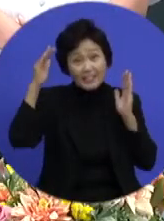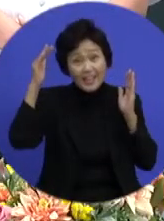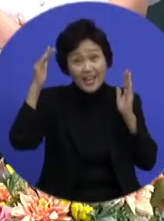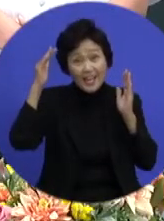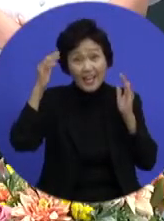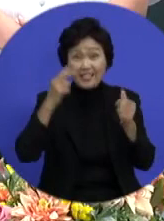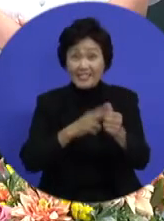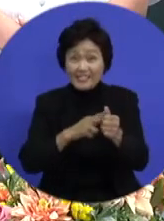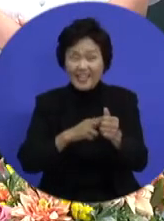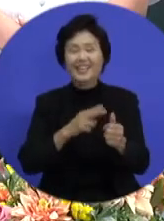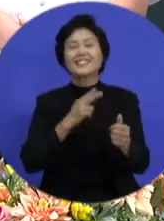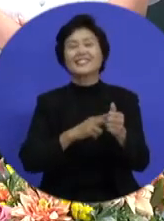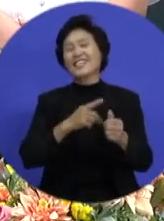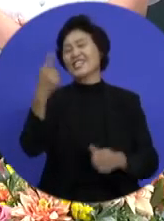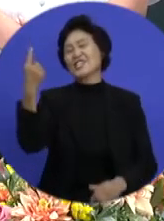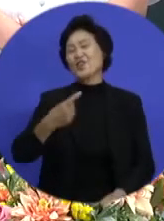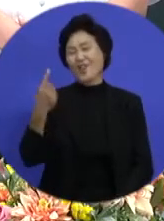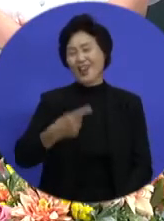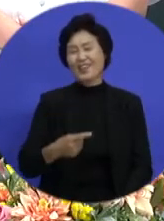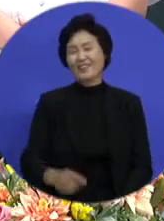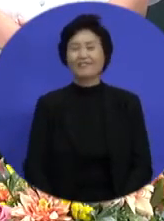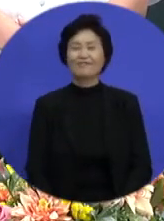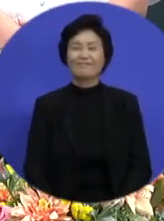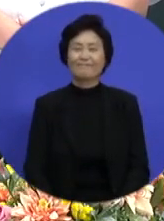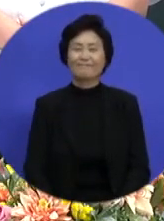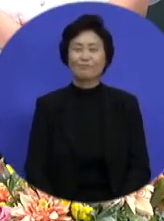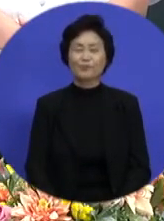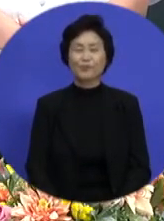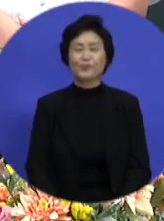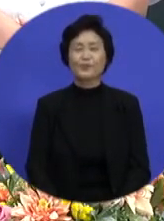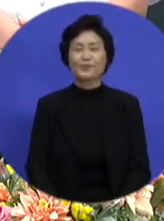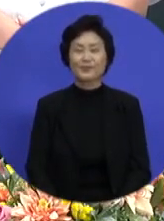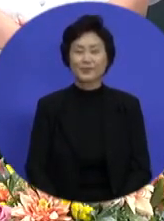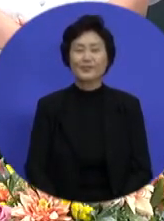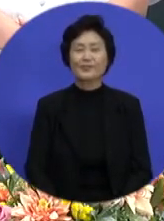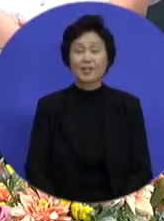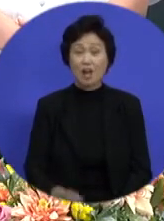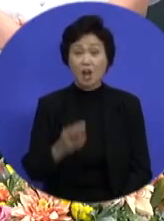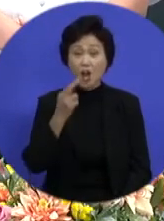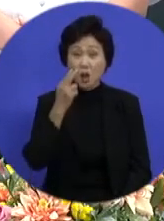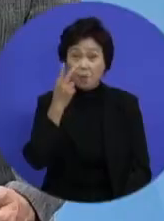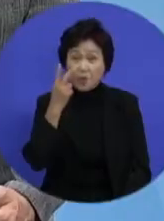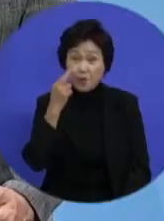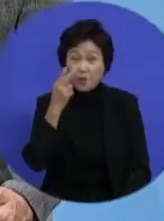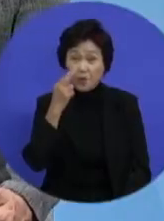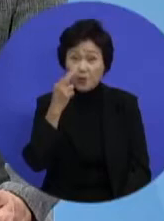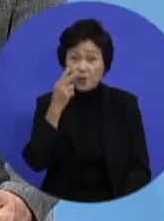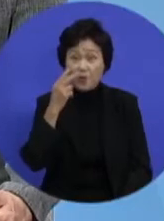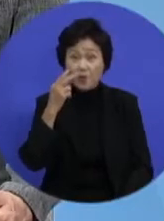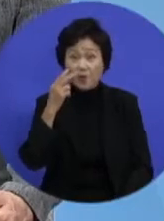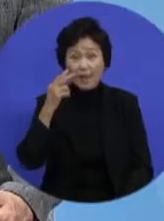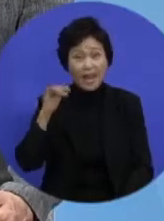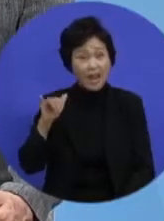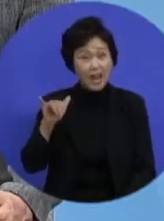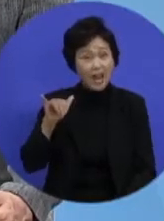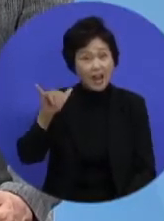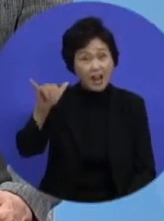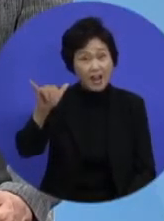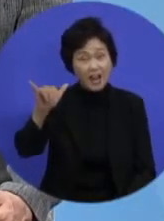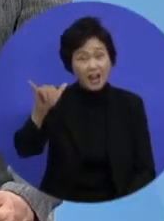가기 전에도 1년 반씩은 교사로 있다가 군대 갔거든요. 네. 그래요. 아니 미국에서도 가서 공부를 그렇게 많이 하고